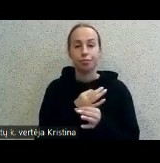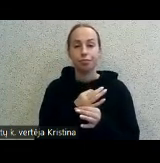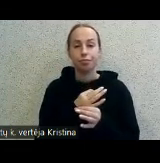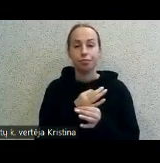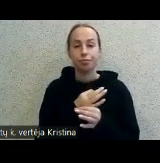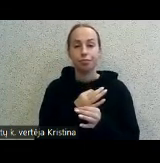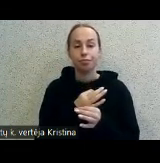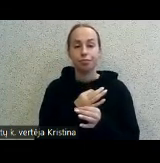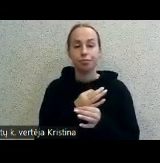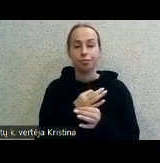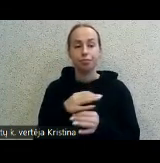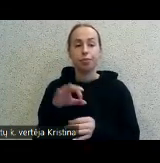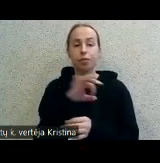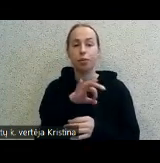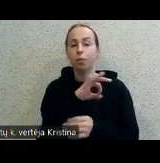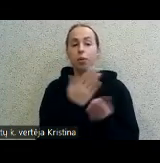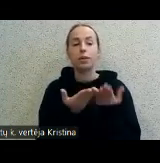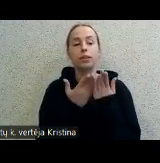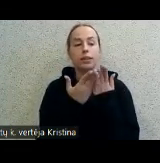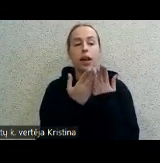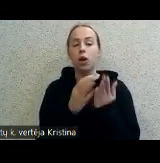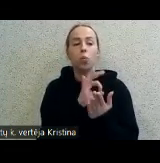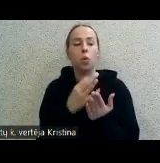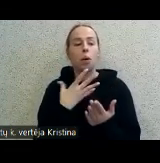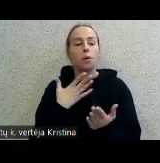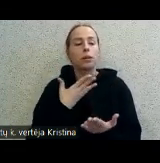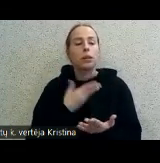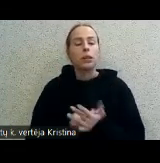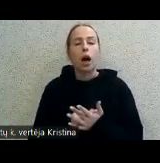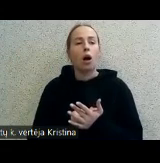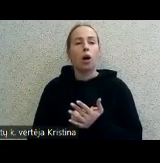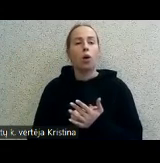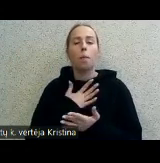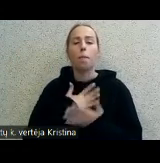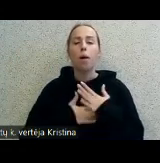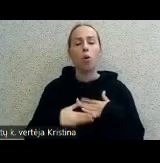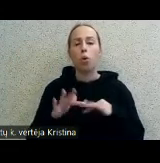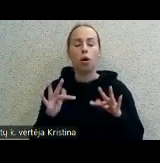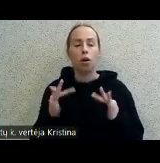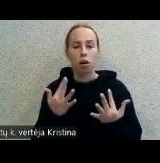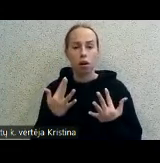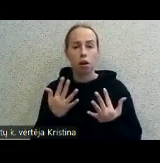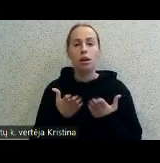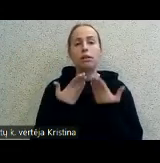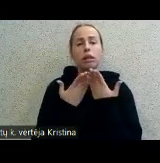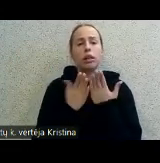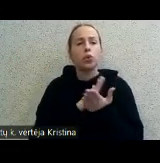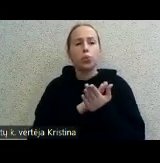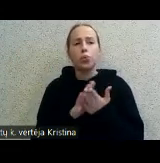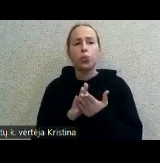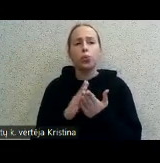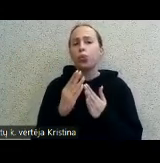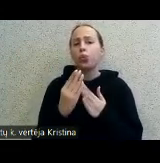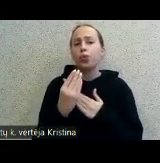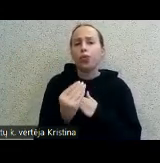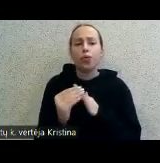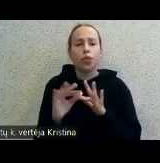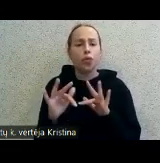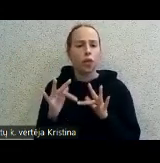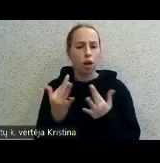Taip, tiesiog kas tai yra skaitimas savo malonumui ir ką reiškia būti skaitytojui, kuris pats